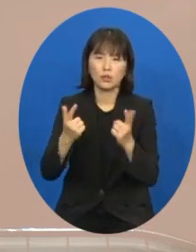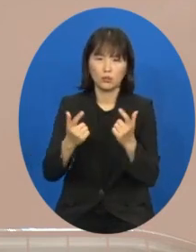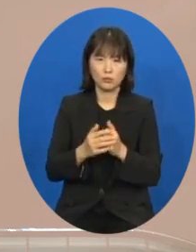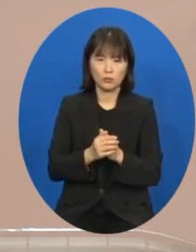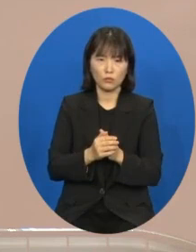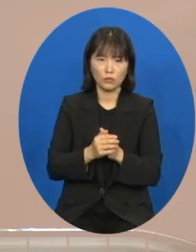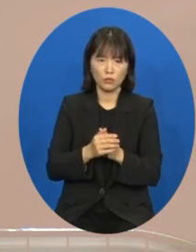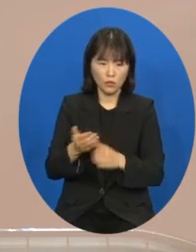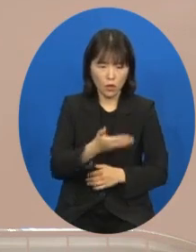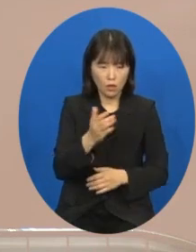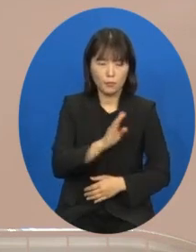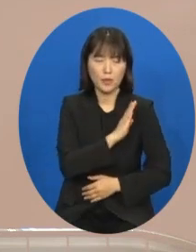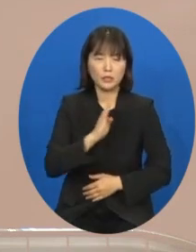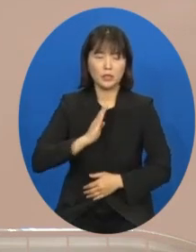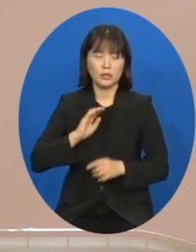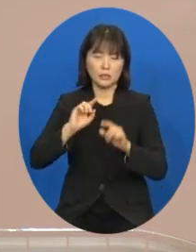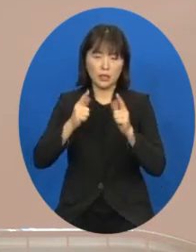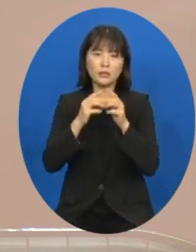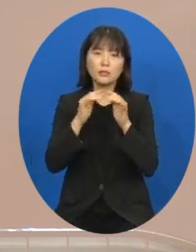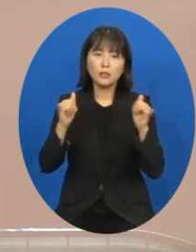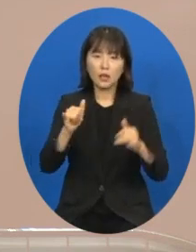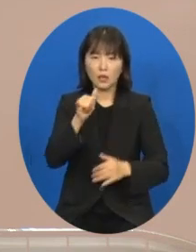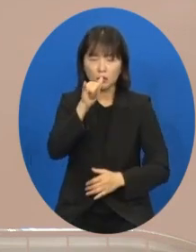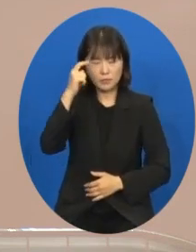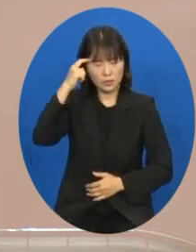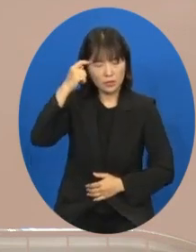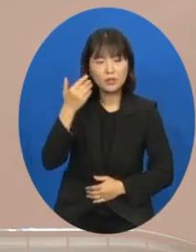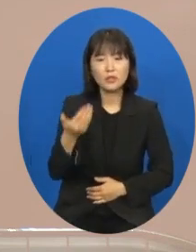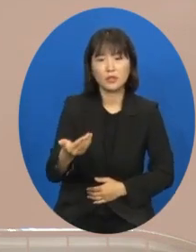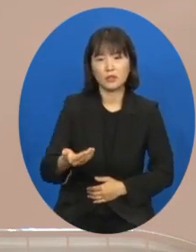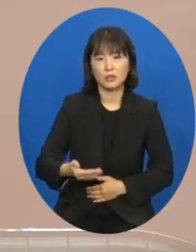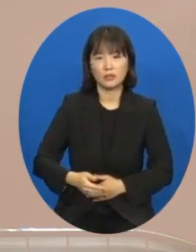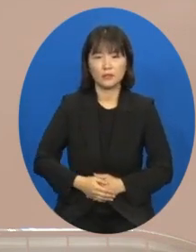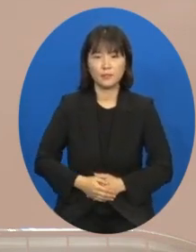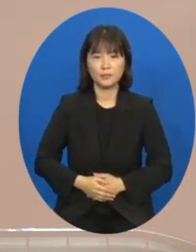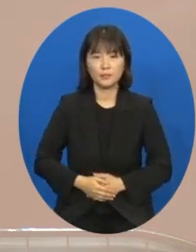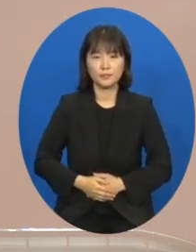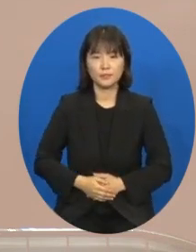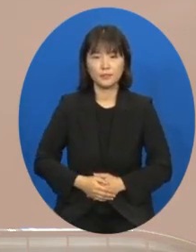여러분 배신하지 않을 사람 있습니까?